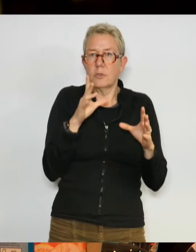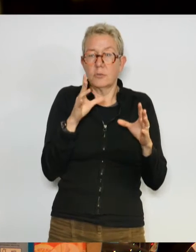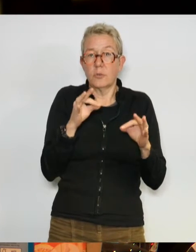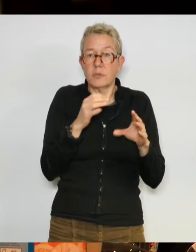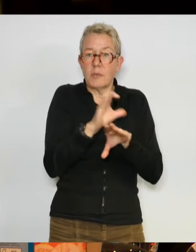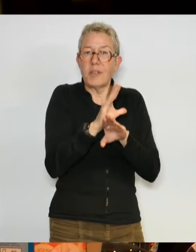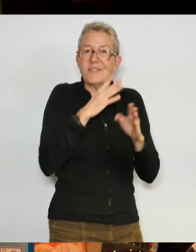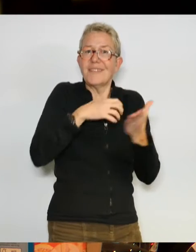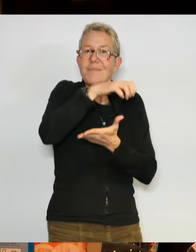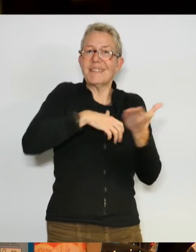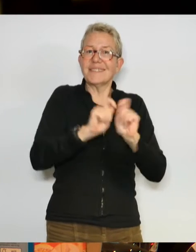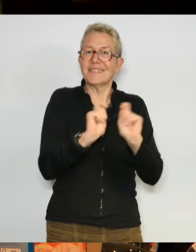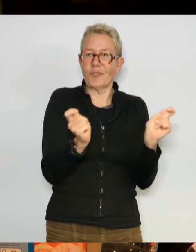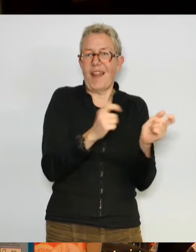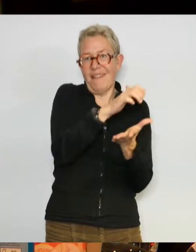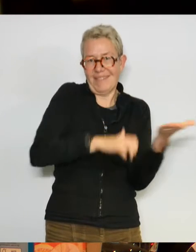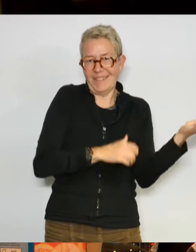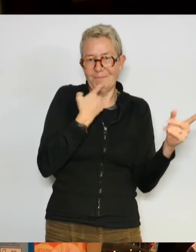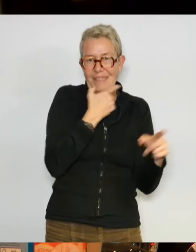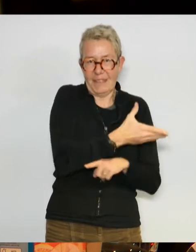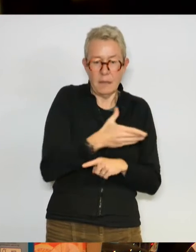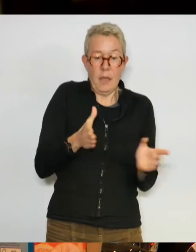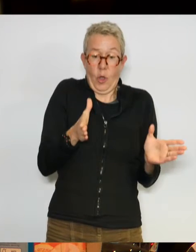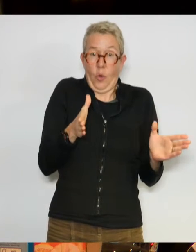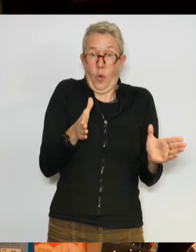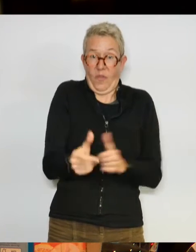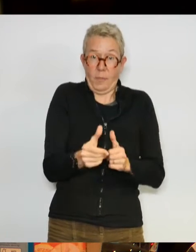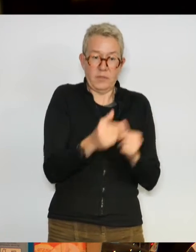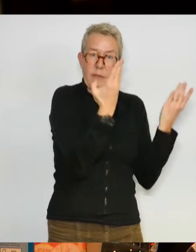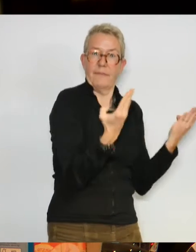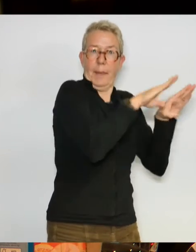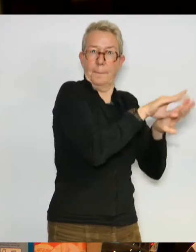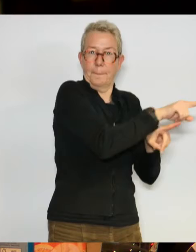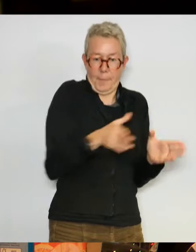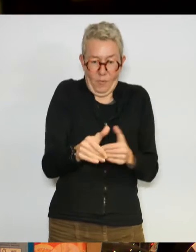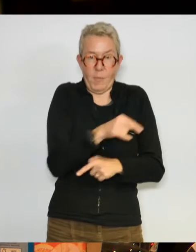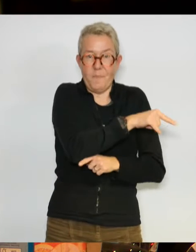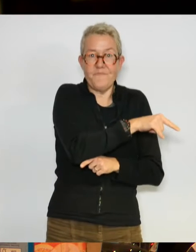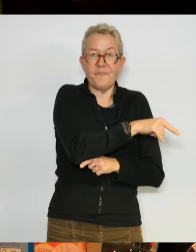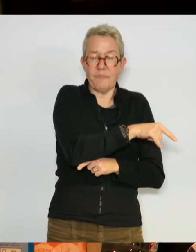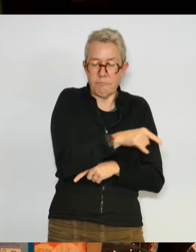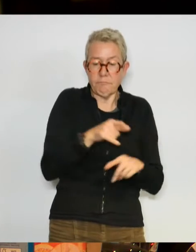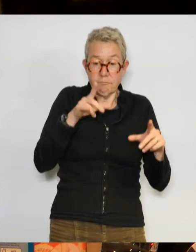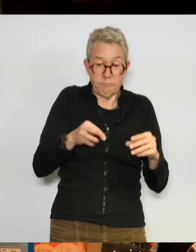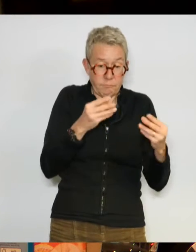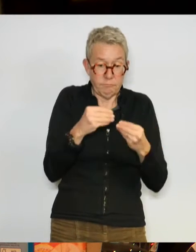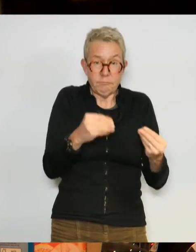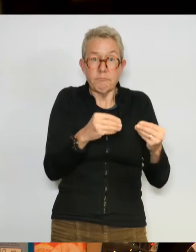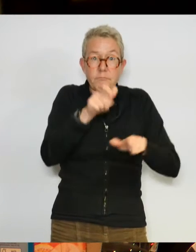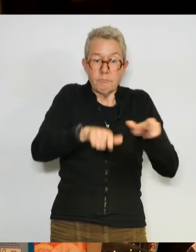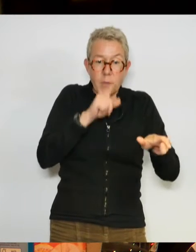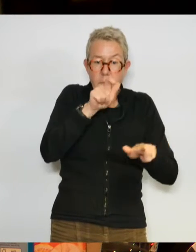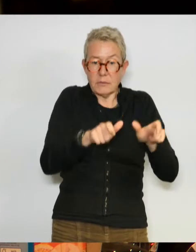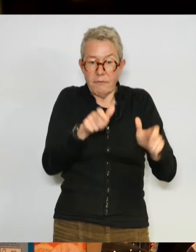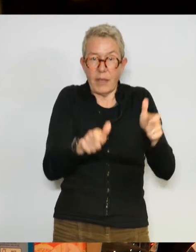page de la presse locale. Les mesures de confinement ont entraîné la fermeture de ce lieu d'accueil. C'est pourquoi nous avons mis à disposition de ce public